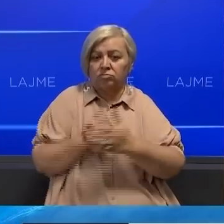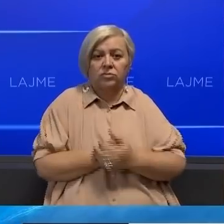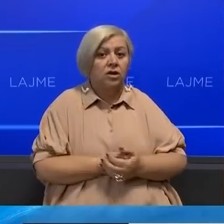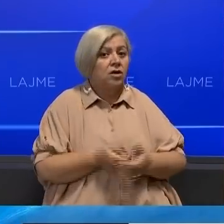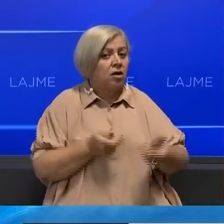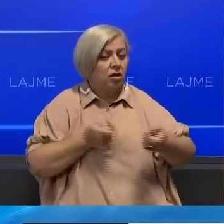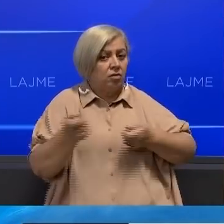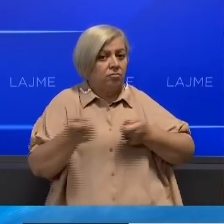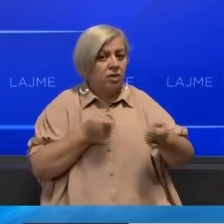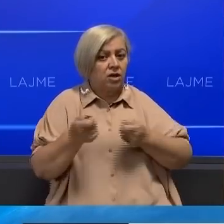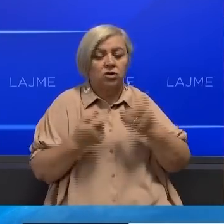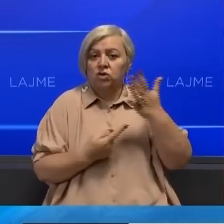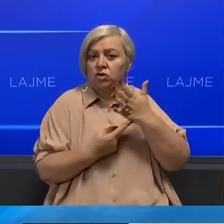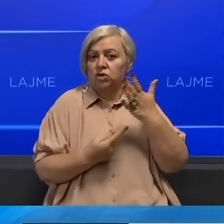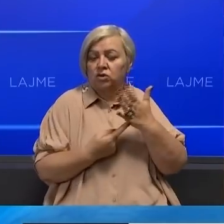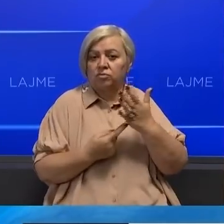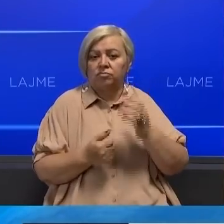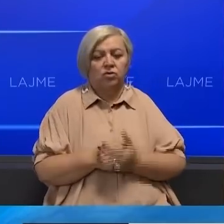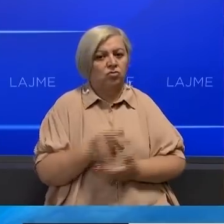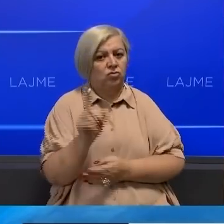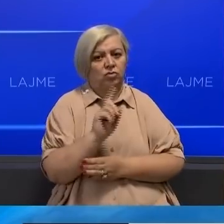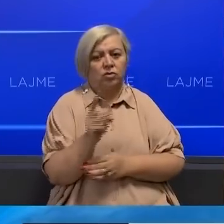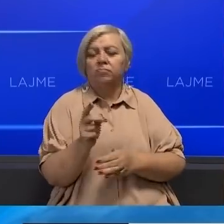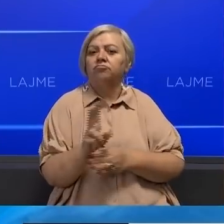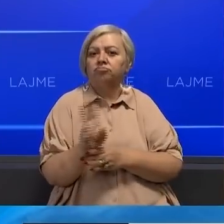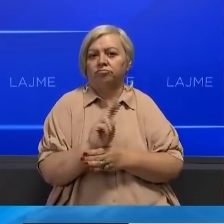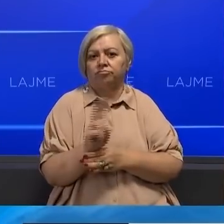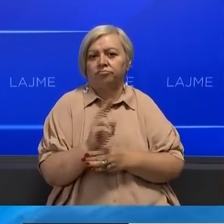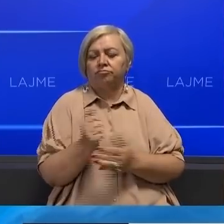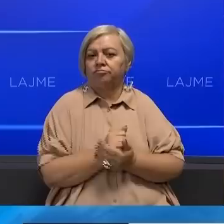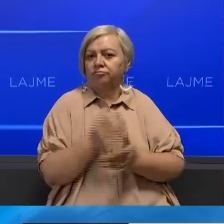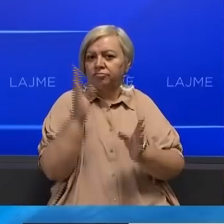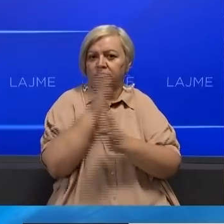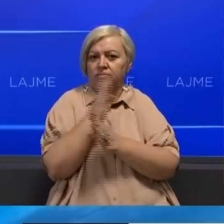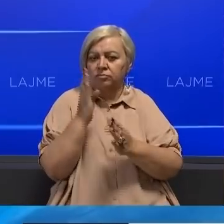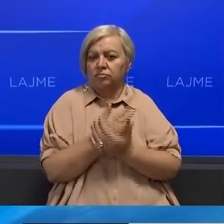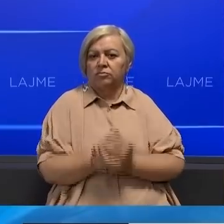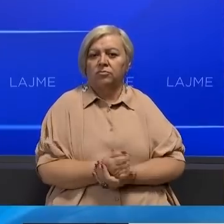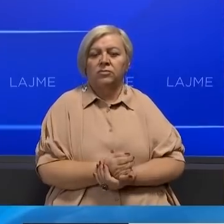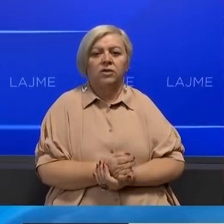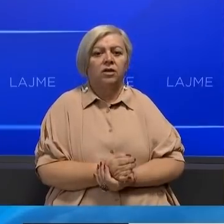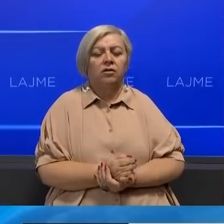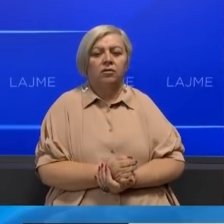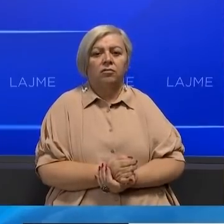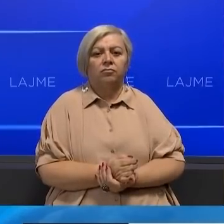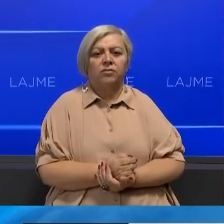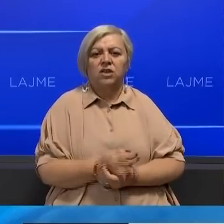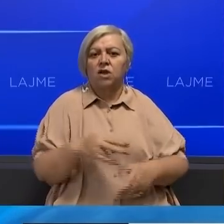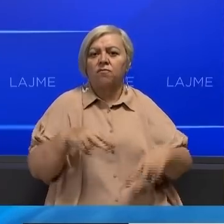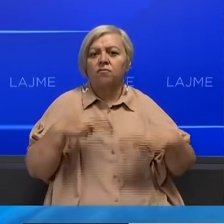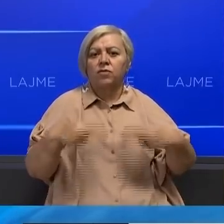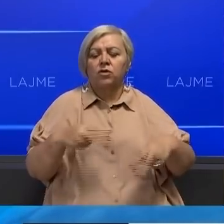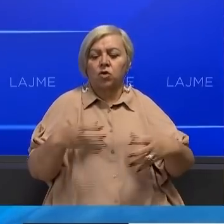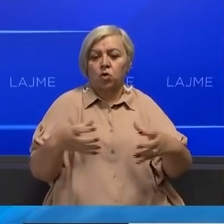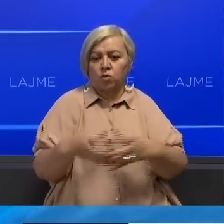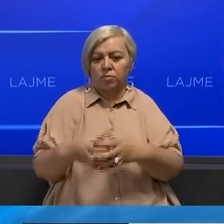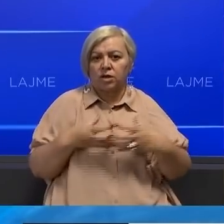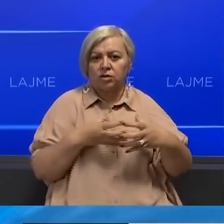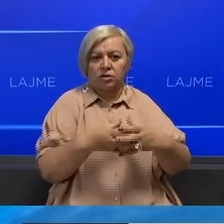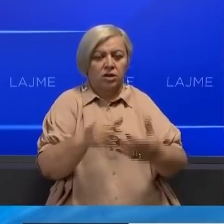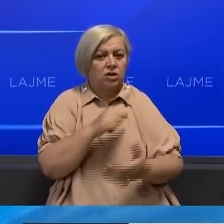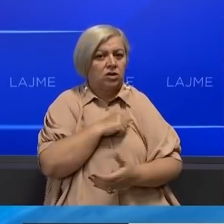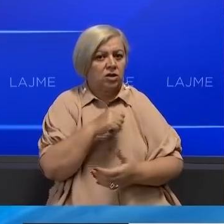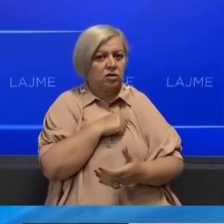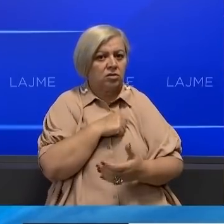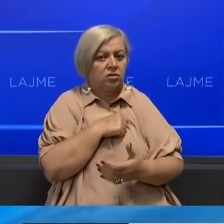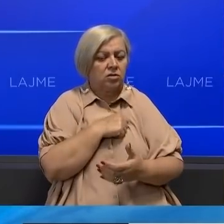të teknologjisë, të cilat nuk duhet të kesh përdorur dhe të shfrytëzohen si mas për të friksuar grupet e interesit të cilët kanë ndikim